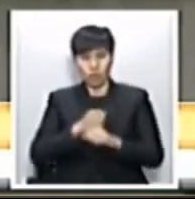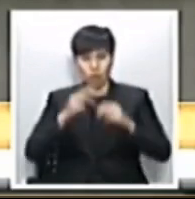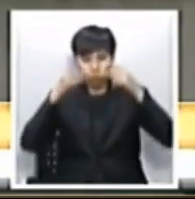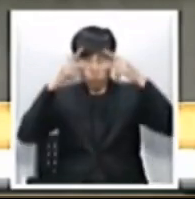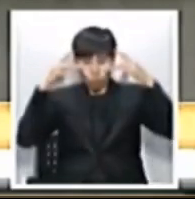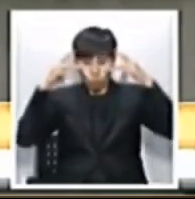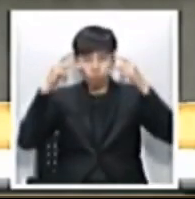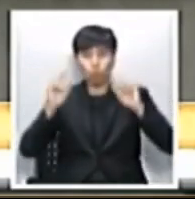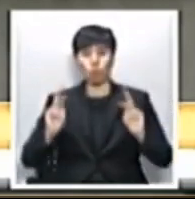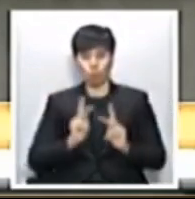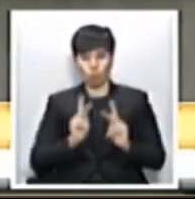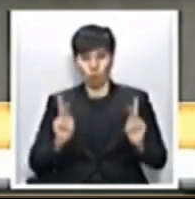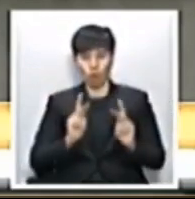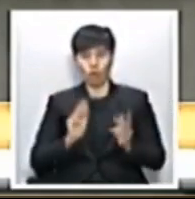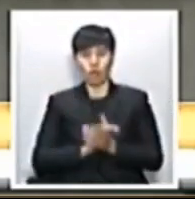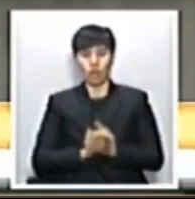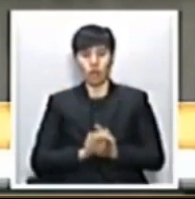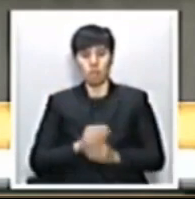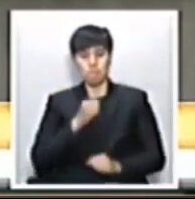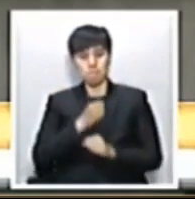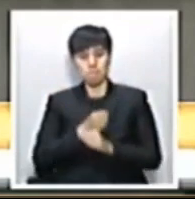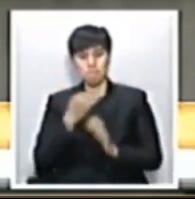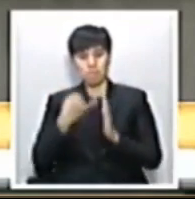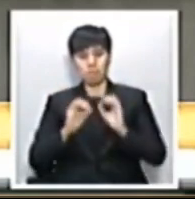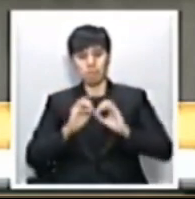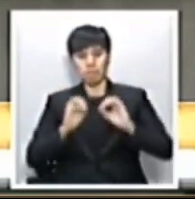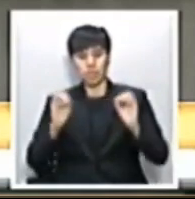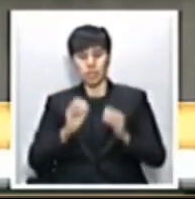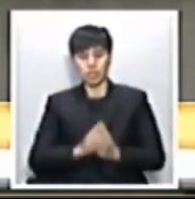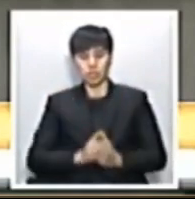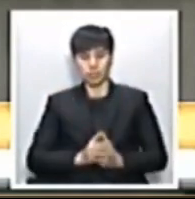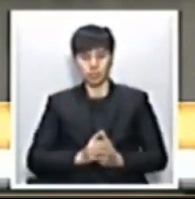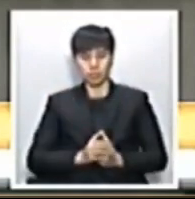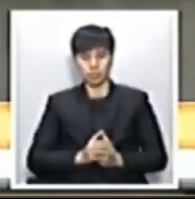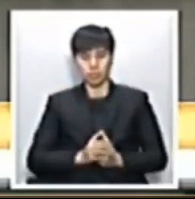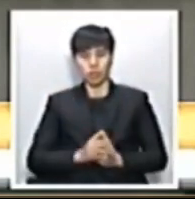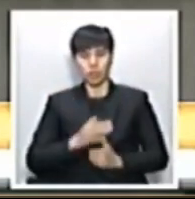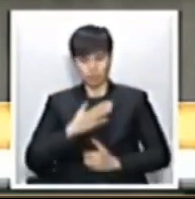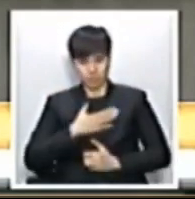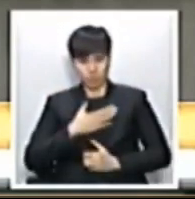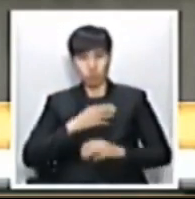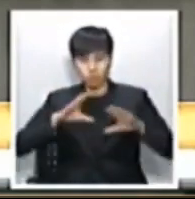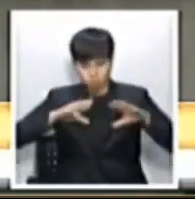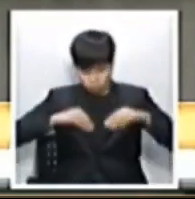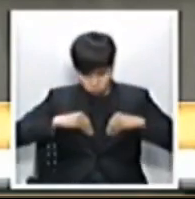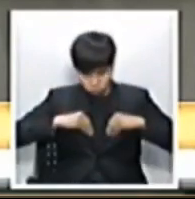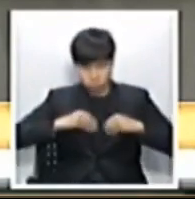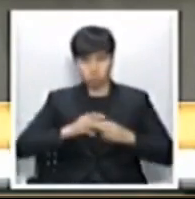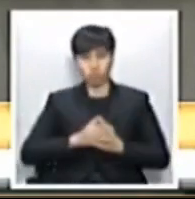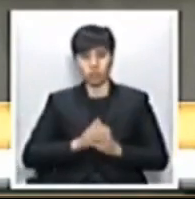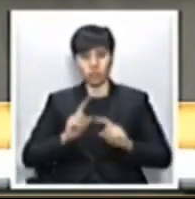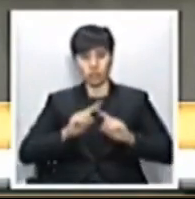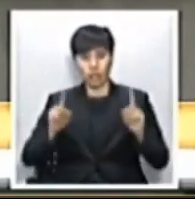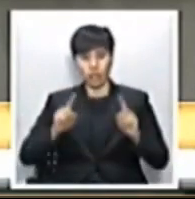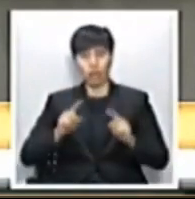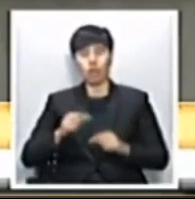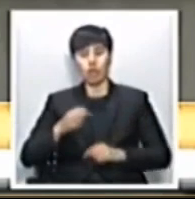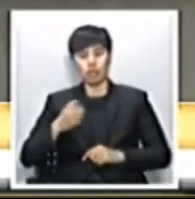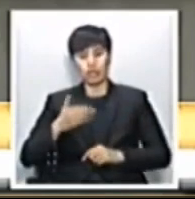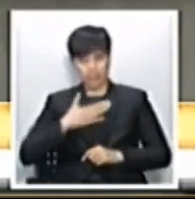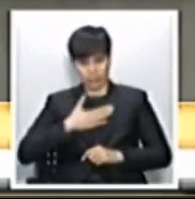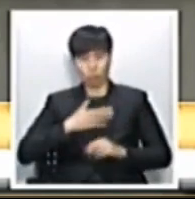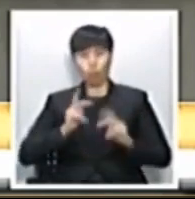กลัวและไม่กล้ากระทำความผิดอีกดิฉันเห็นด้วยค่ะแต่ดิฉันก็มีความกลัว